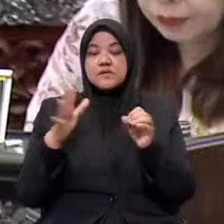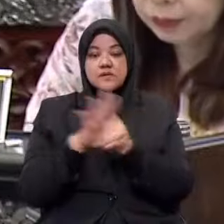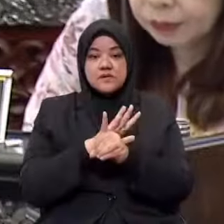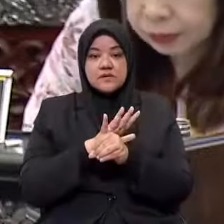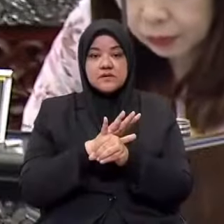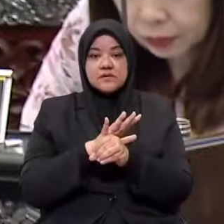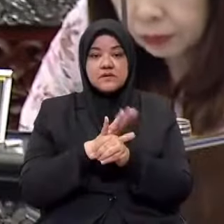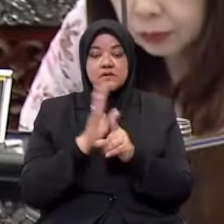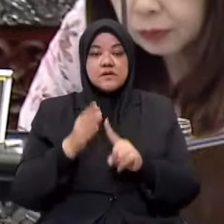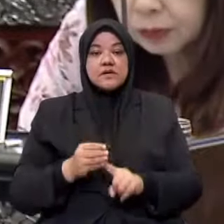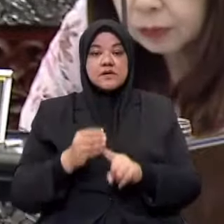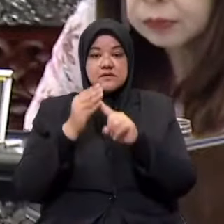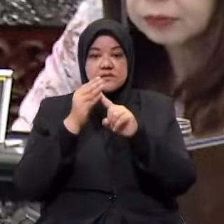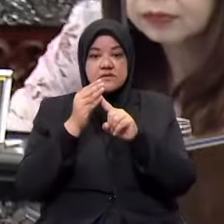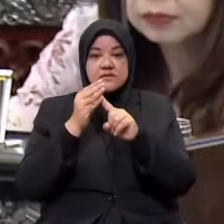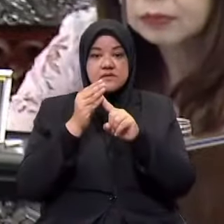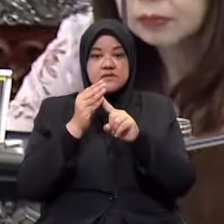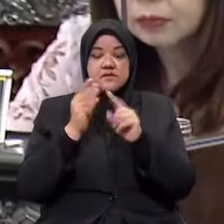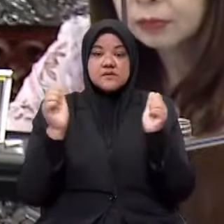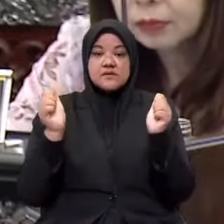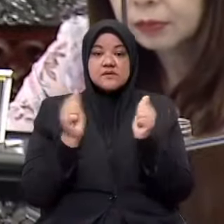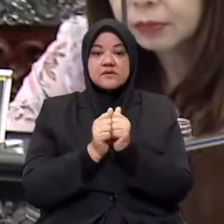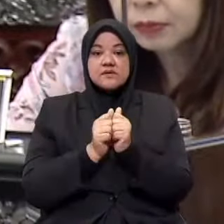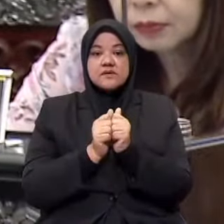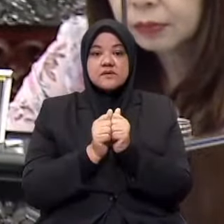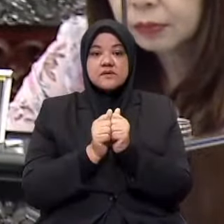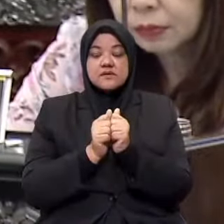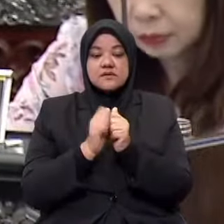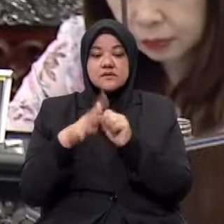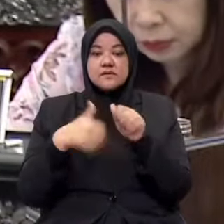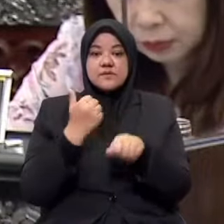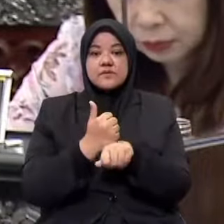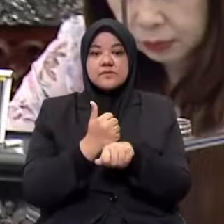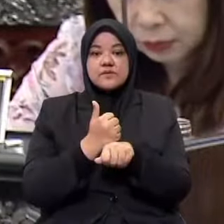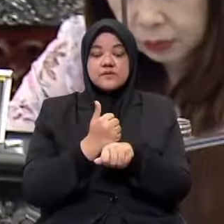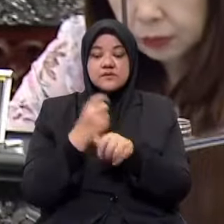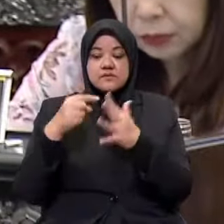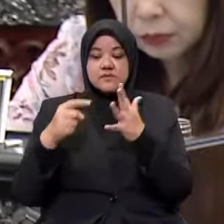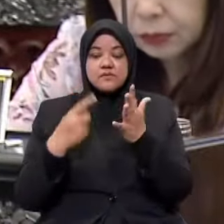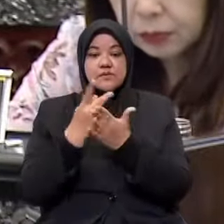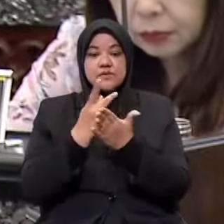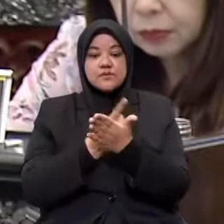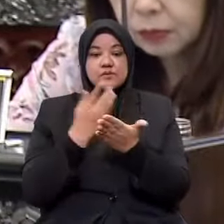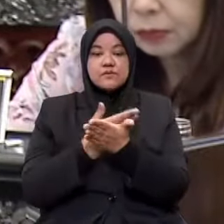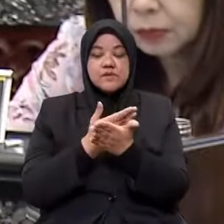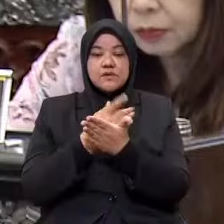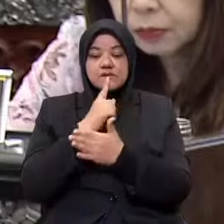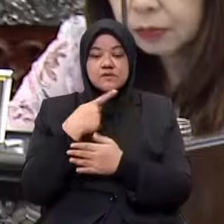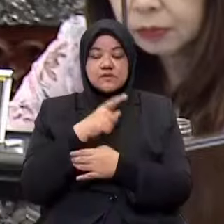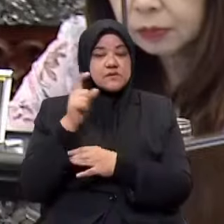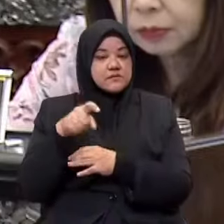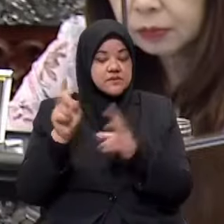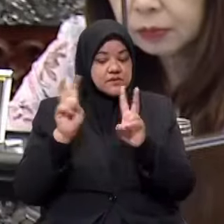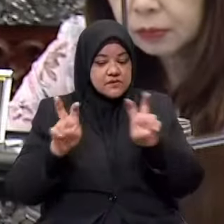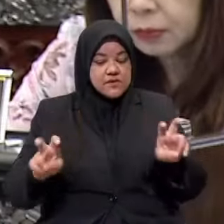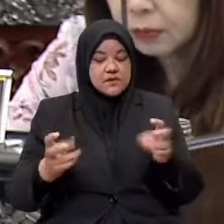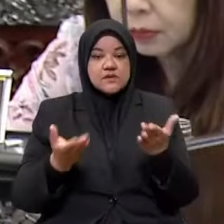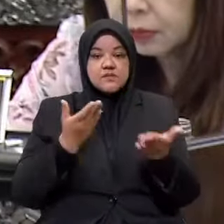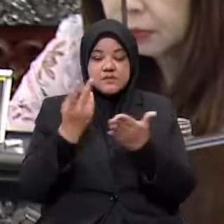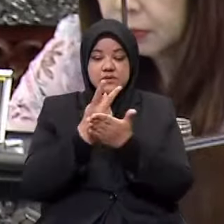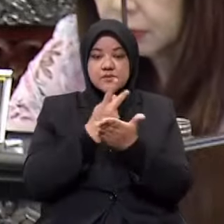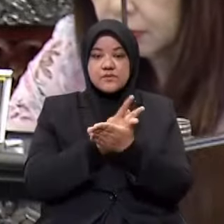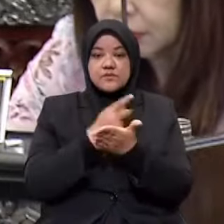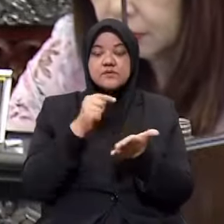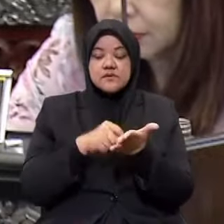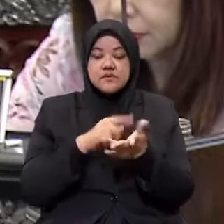lengkap terutama sekali dengan perwujudan beberapa kursus baru tentu sekali kita perlu kaji sama ada